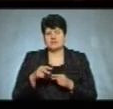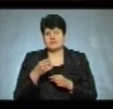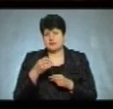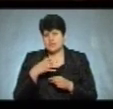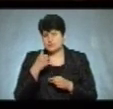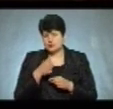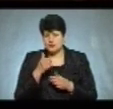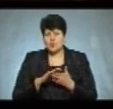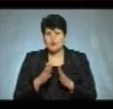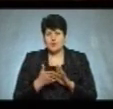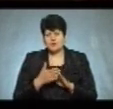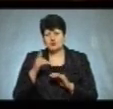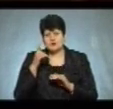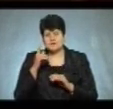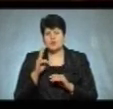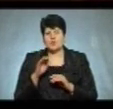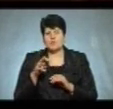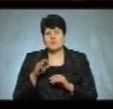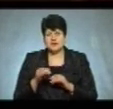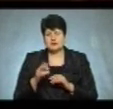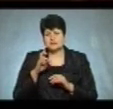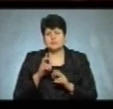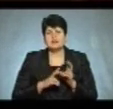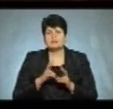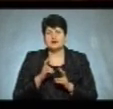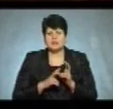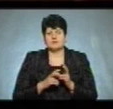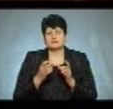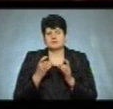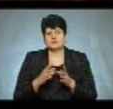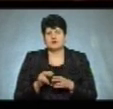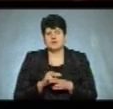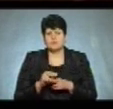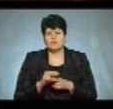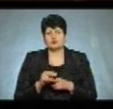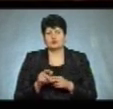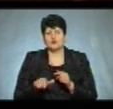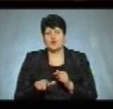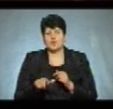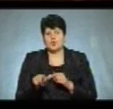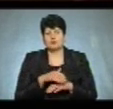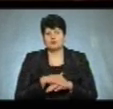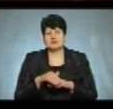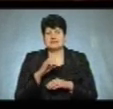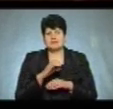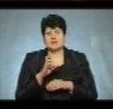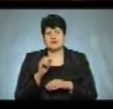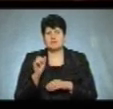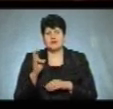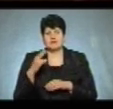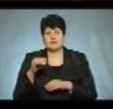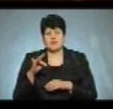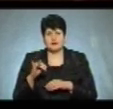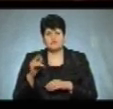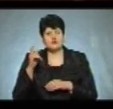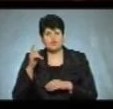2015 році угоди з Чортківським комбінатом комунальних підприємств з поточного ремонту дороги по вулиці Степана Бандери у Чорткові,